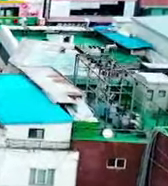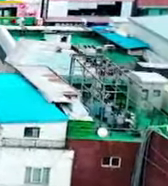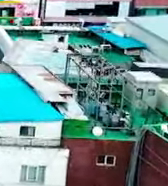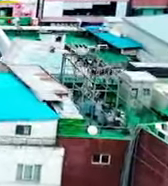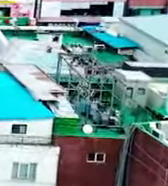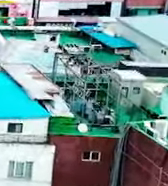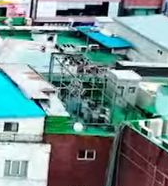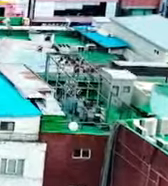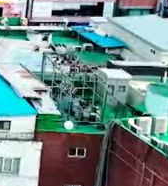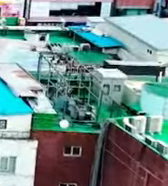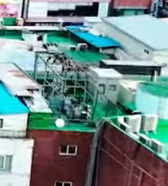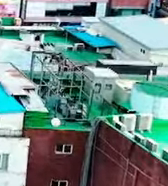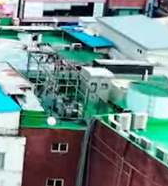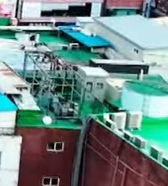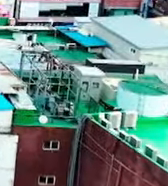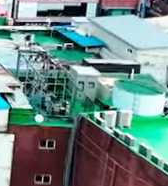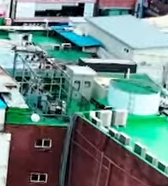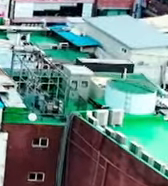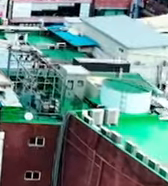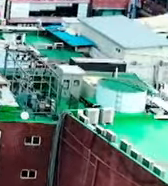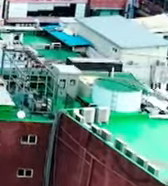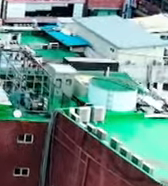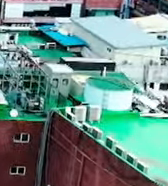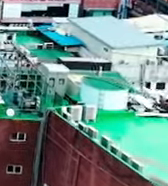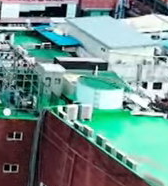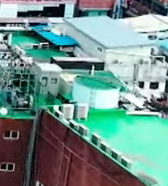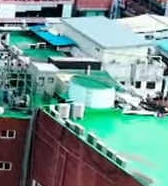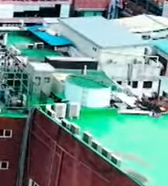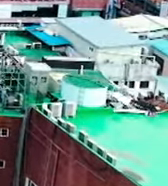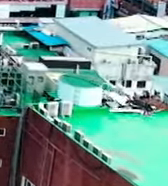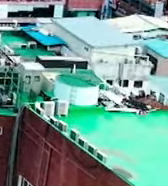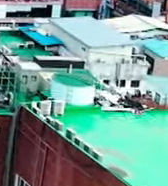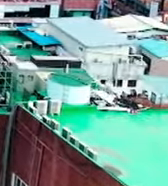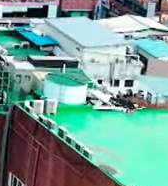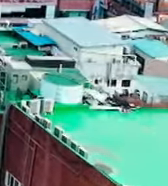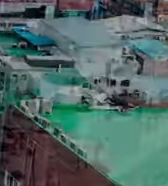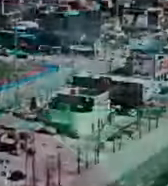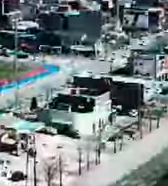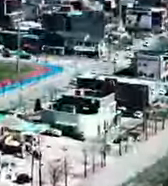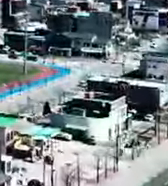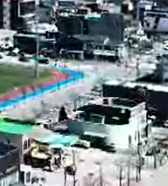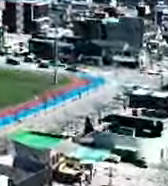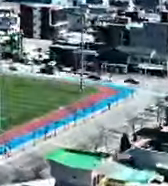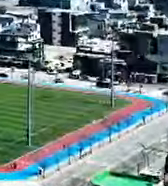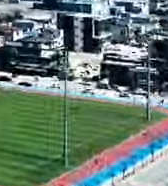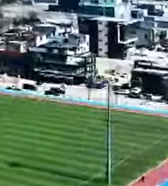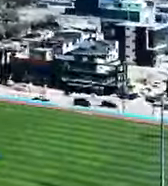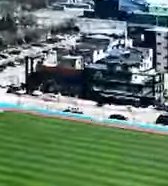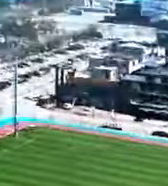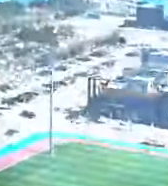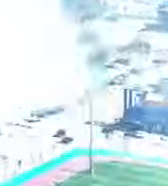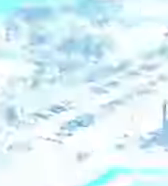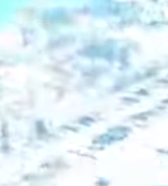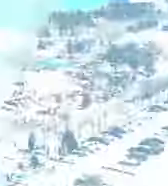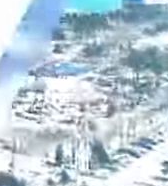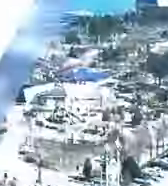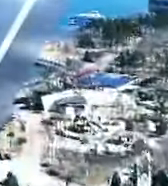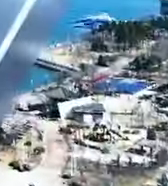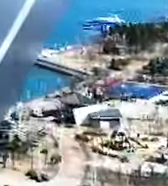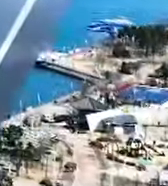수원화성이 보이는 경기 7% 투표율 지금 기록하고 있습니다.